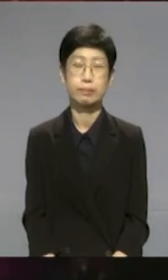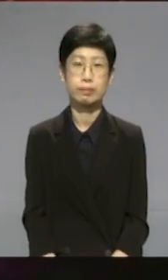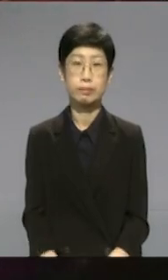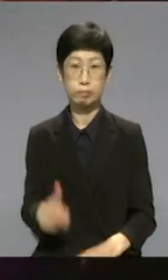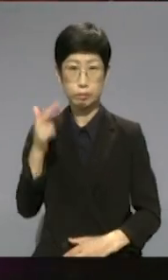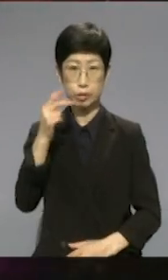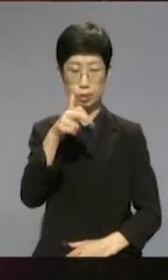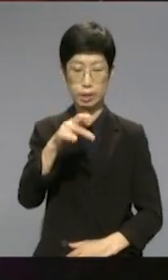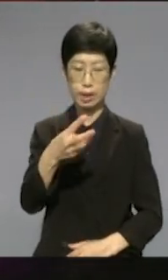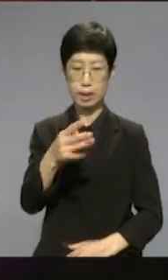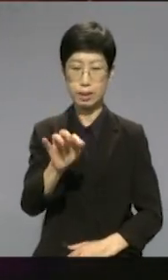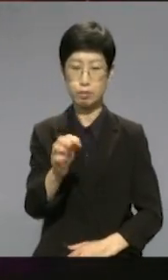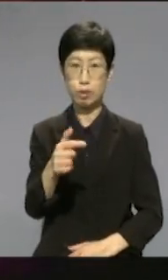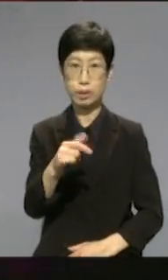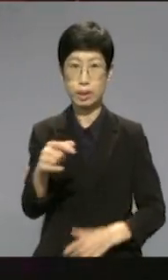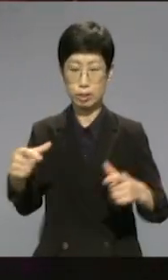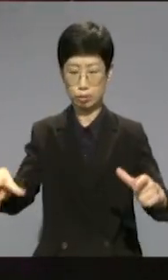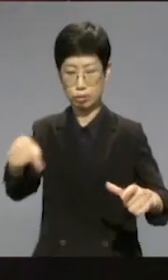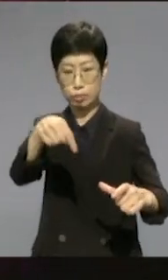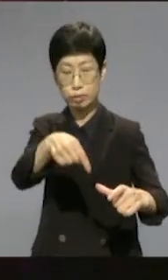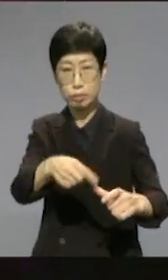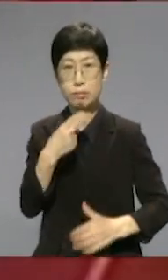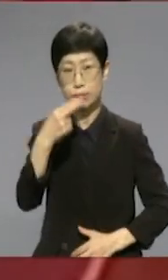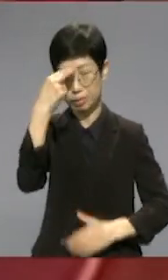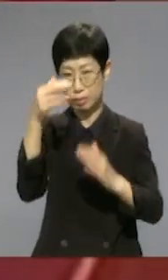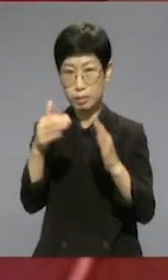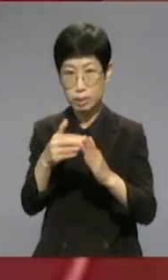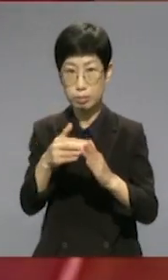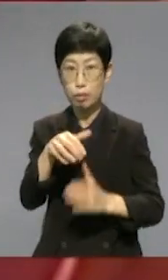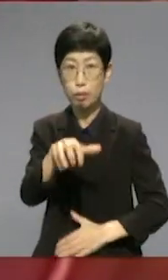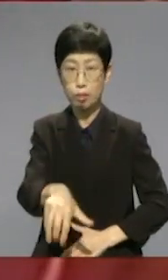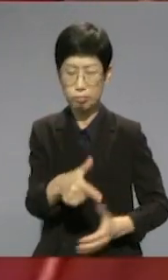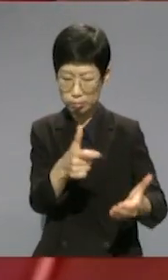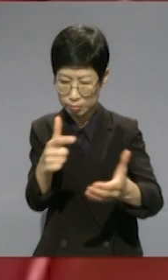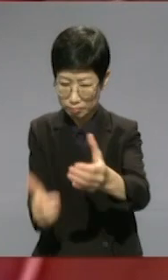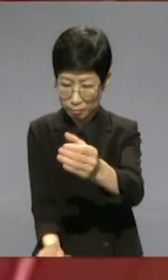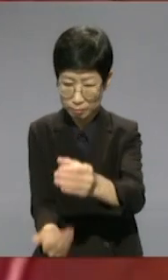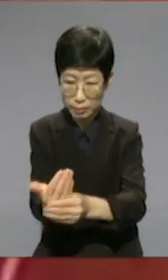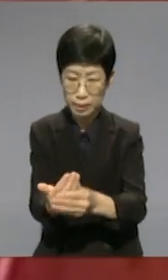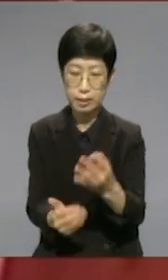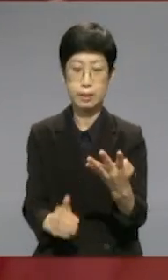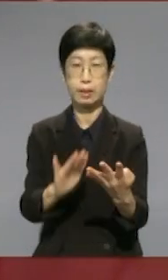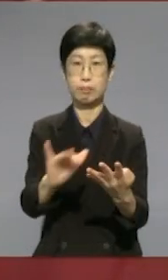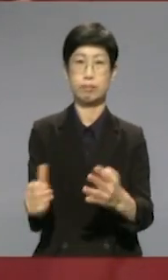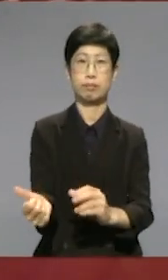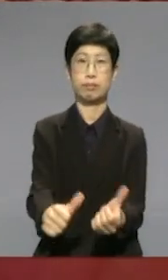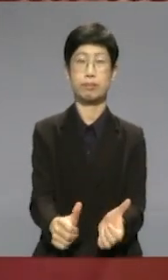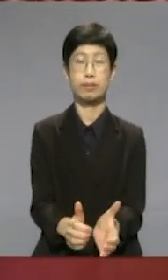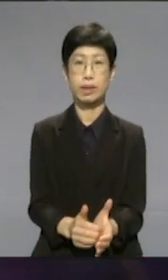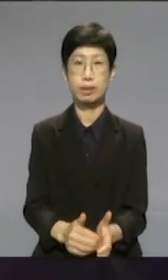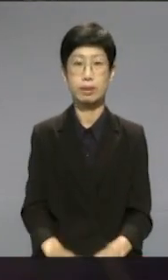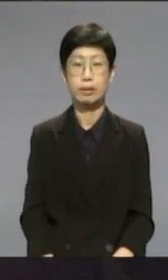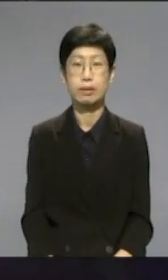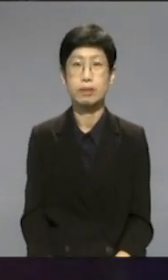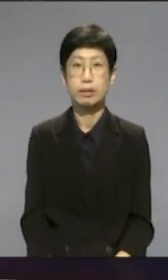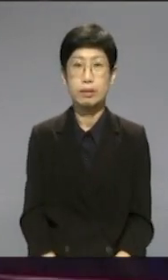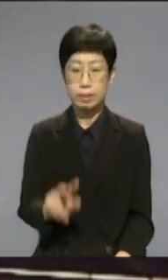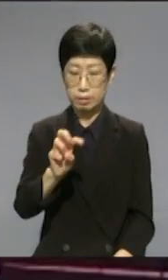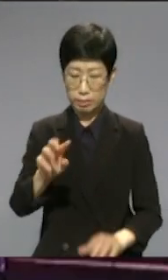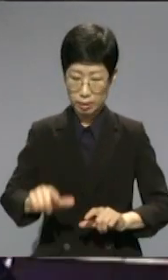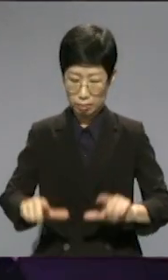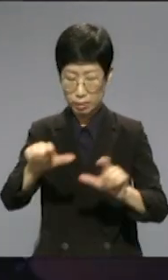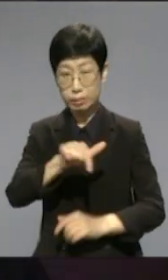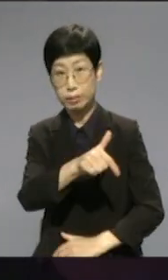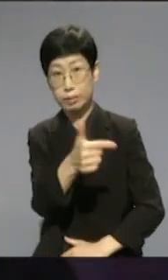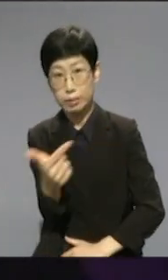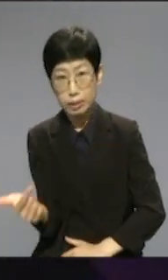미국 캘리포니아주 오렌지 카운티의 한 수집에서 총격 사건이 벌어져 최소 4명이 숨졌습니다 현지 시간 23일